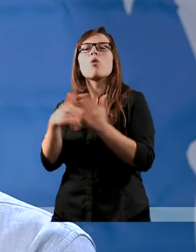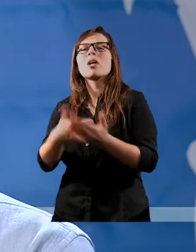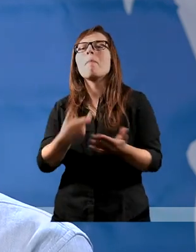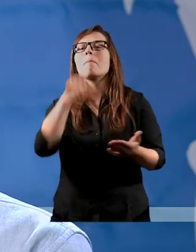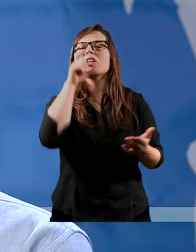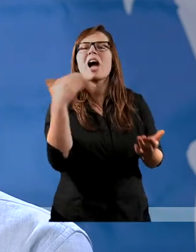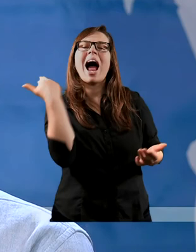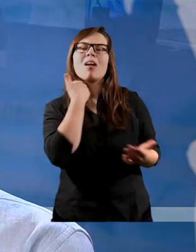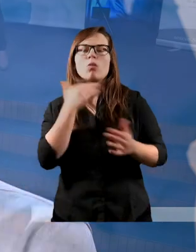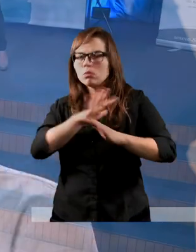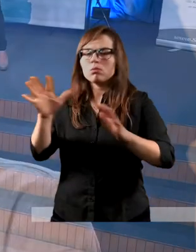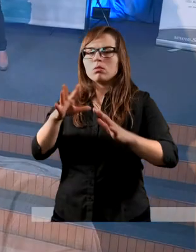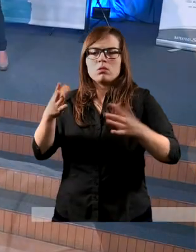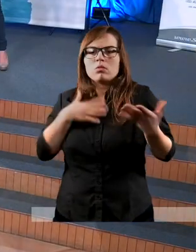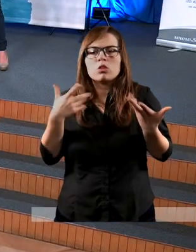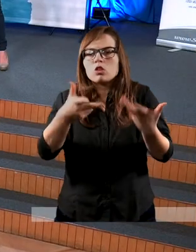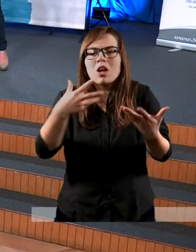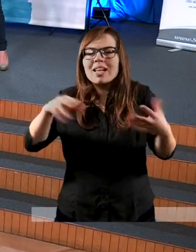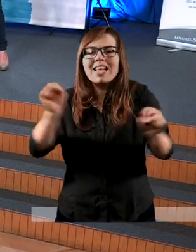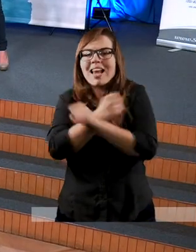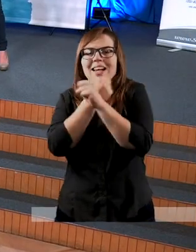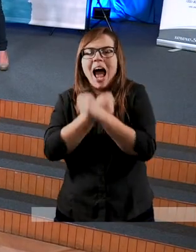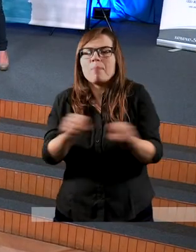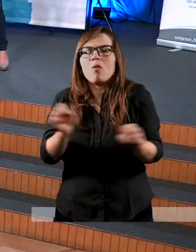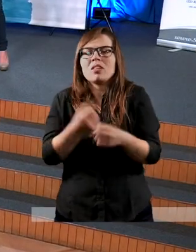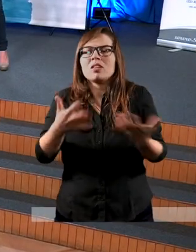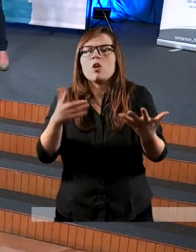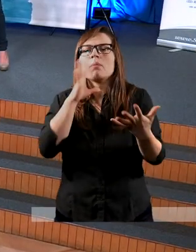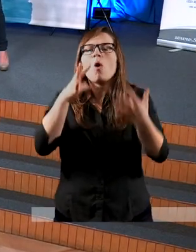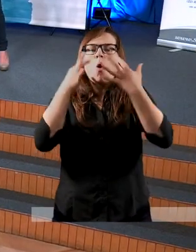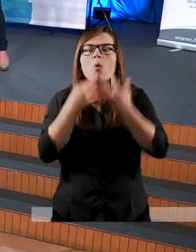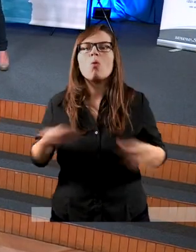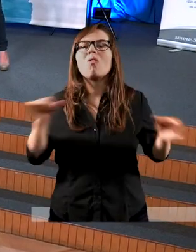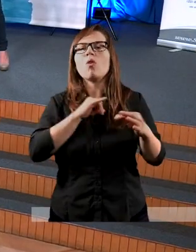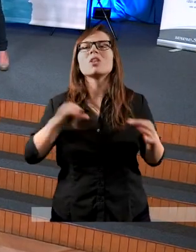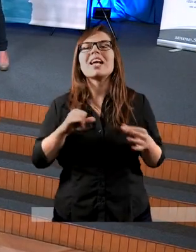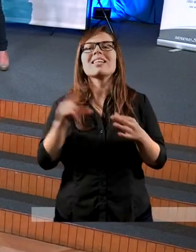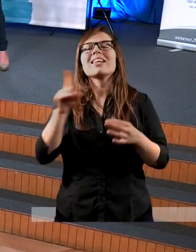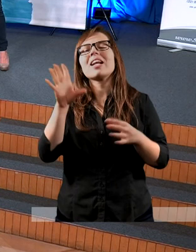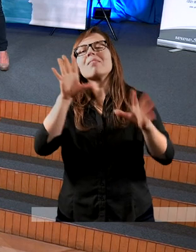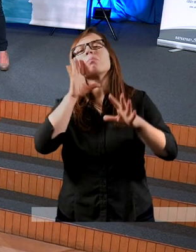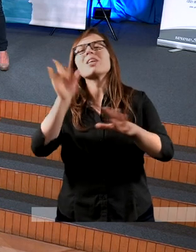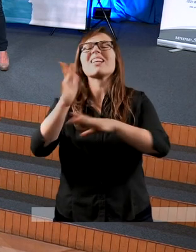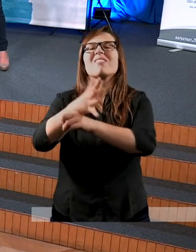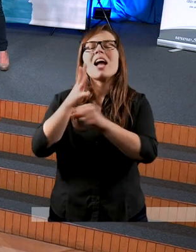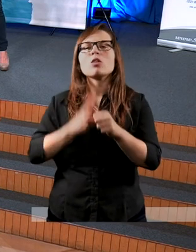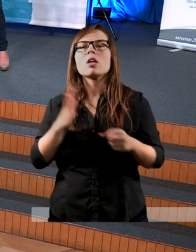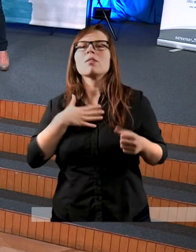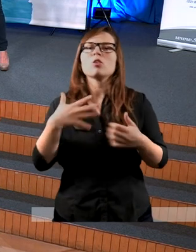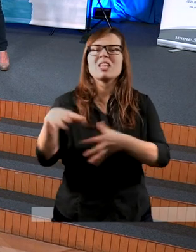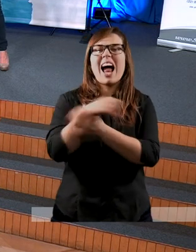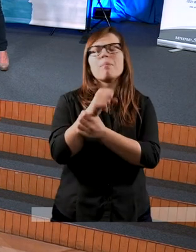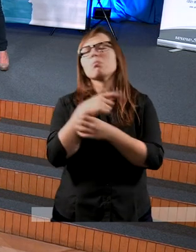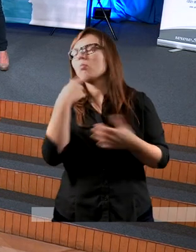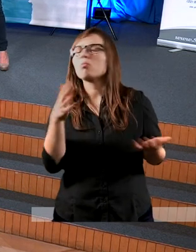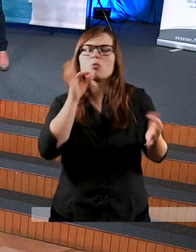alkoholu. To było coś niesamowitego, tak, takie uwolnienie z więzienia. Wcześniej, kiedy się tak zapierałam,